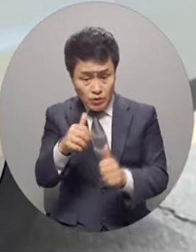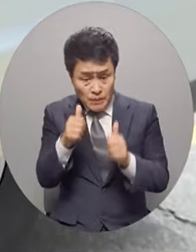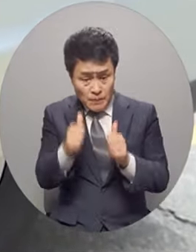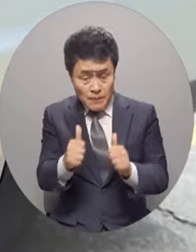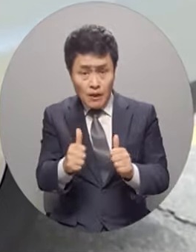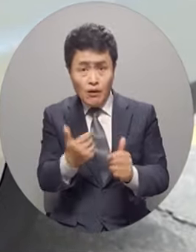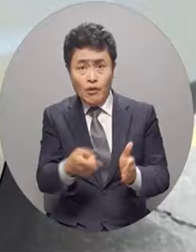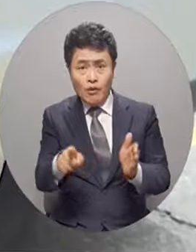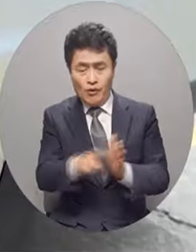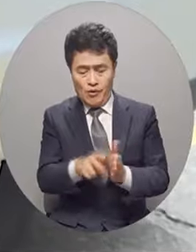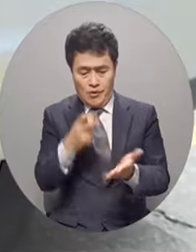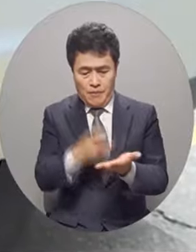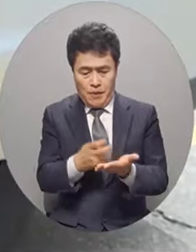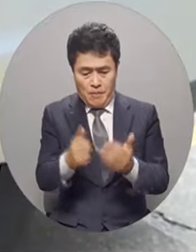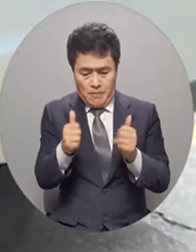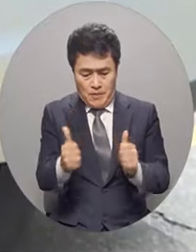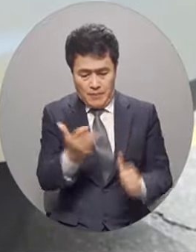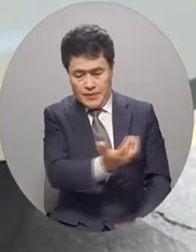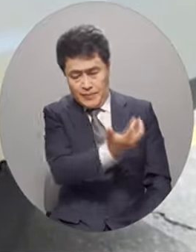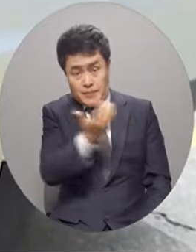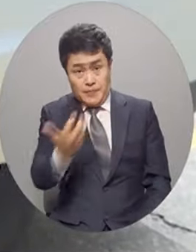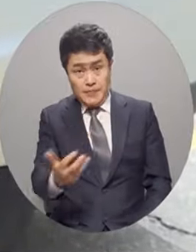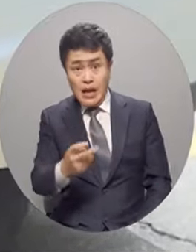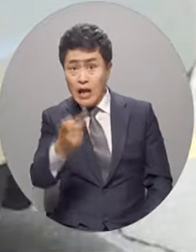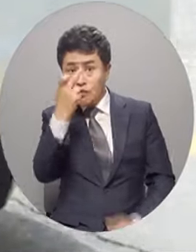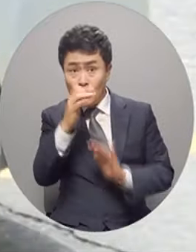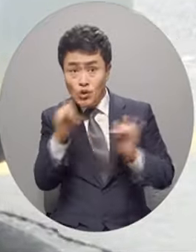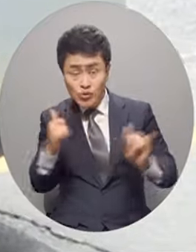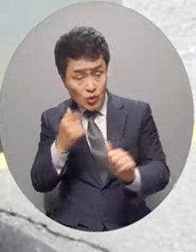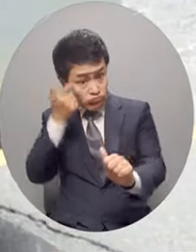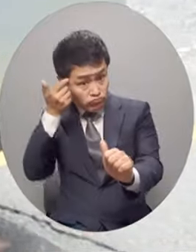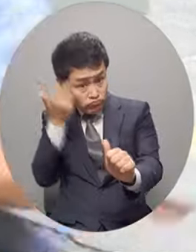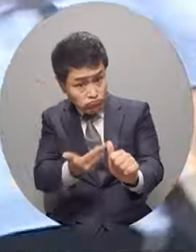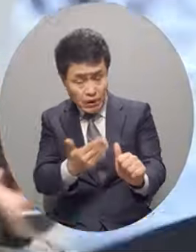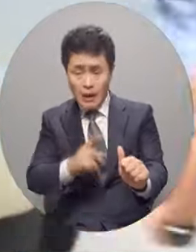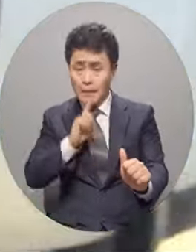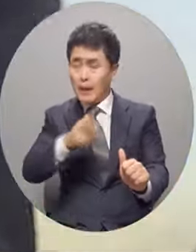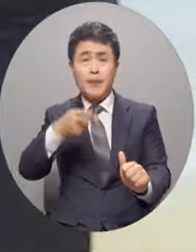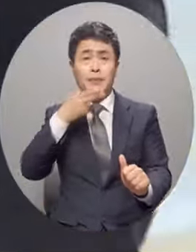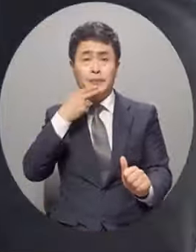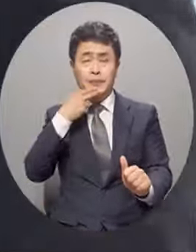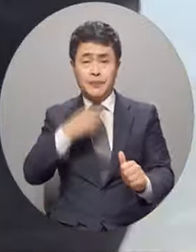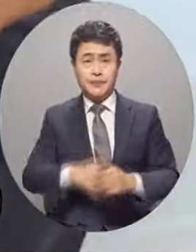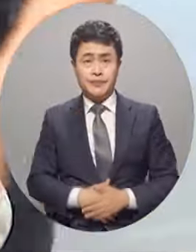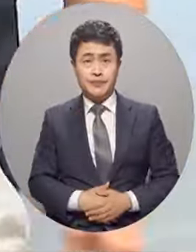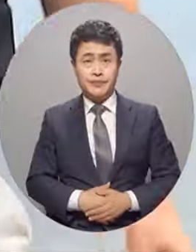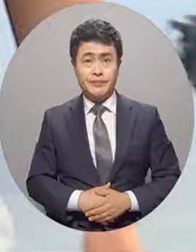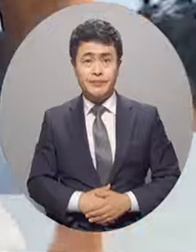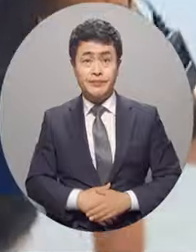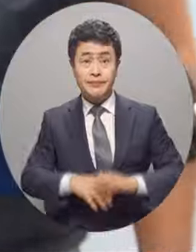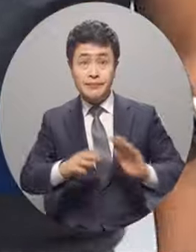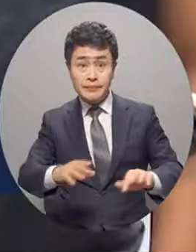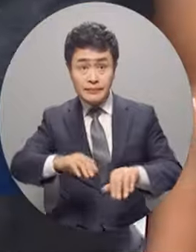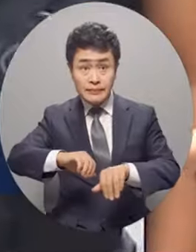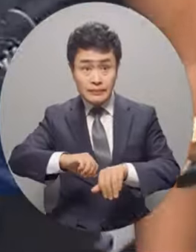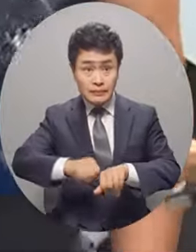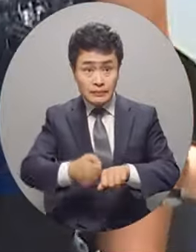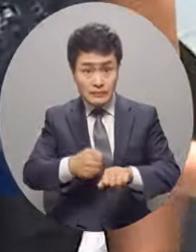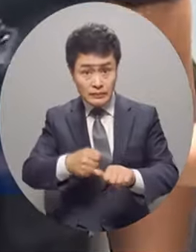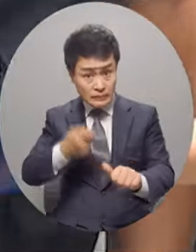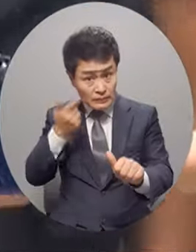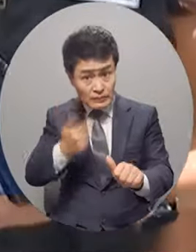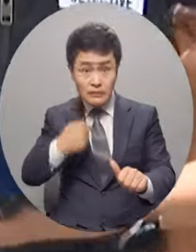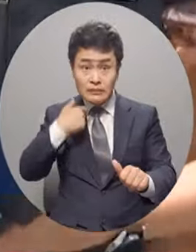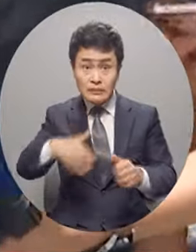위해 법원에 나왔습니다. 최 씨는 취재진의 질문에 아무런 답을 하지 않았습니다. 고의성 여전히 부인하고 계세요?